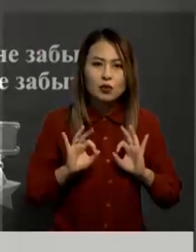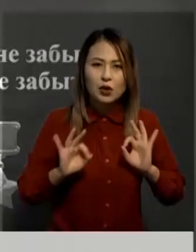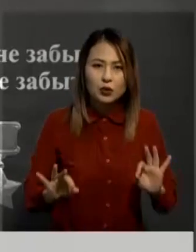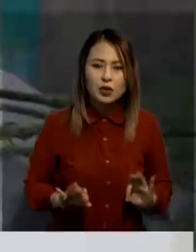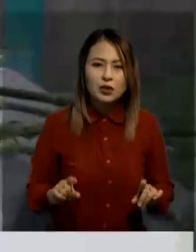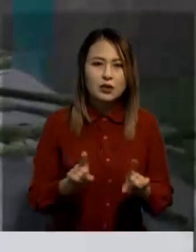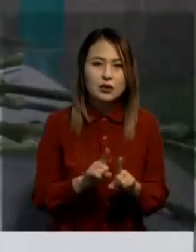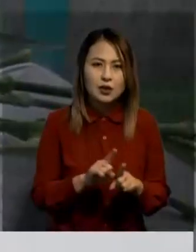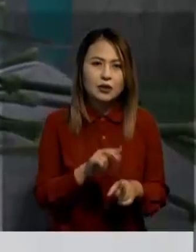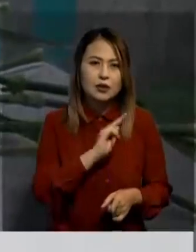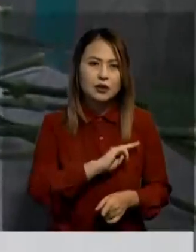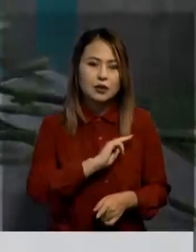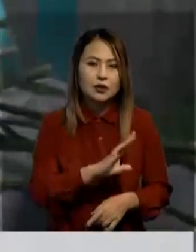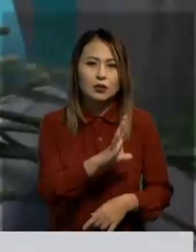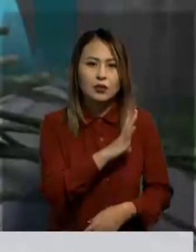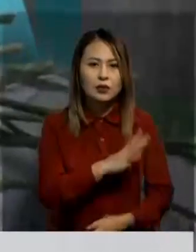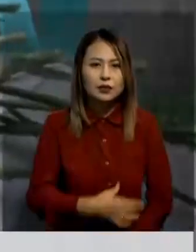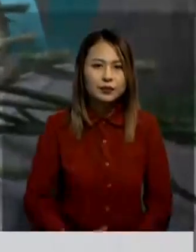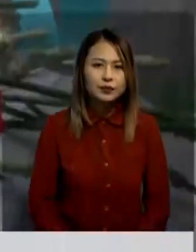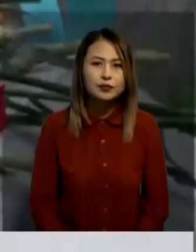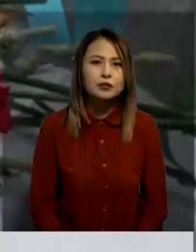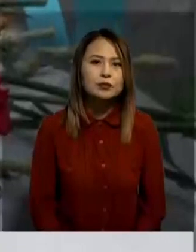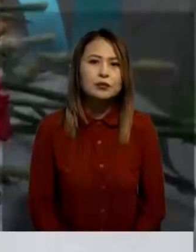осы прокуратура саласында да тер төккен.